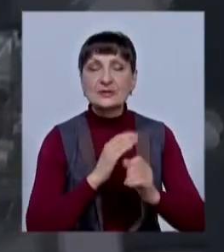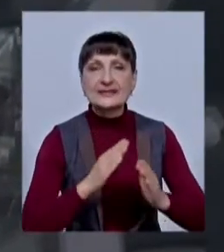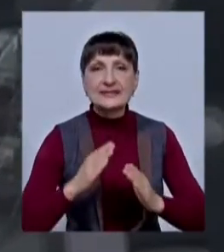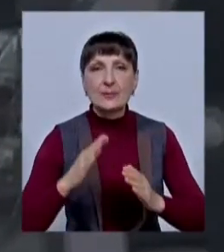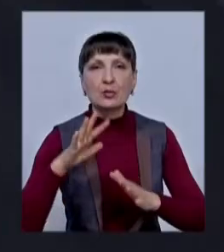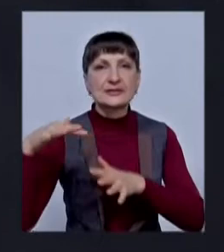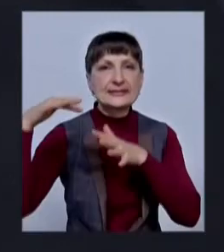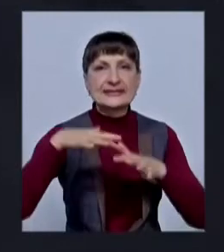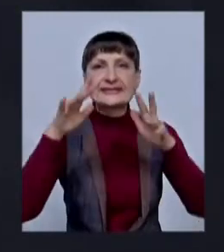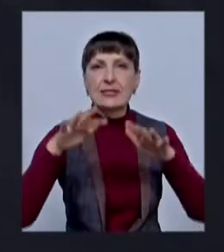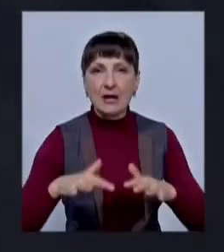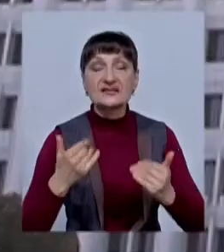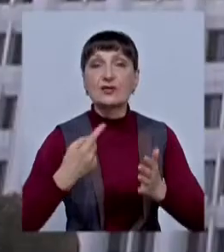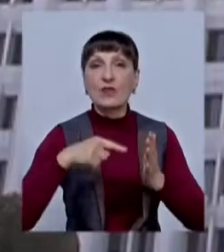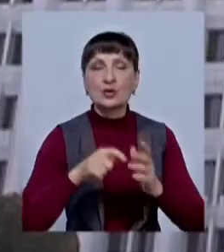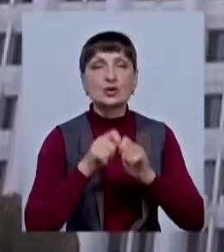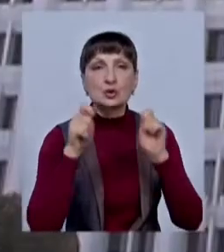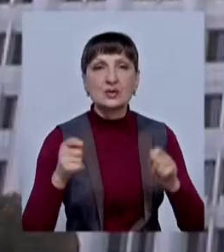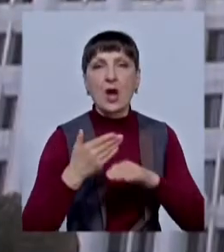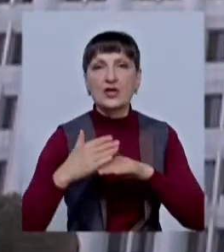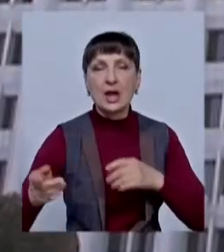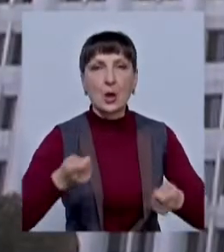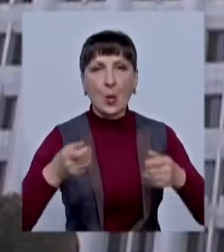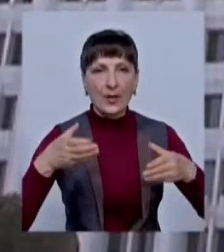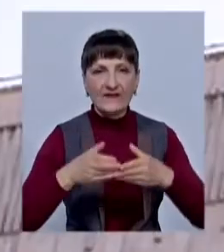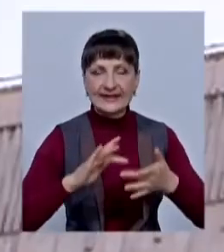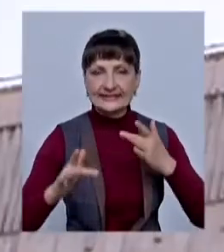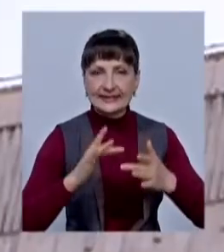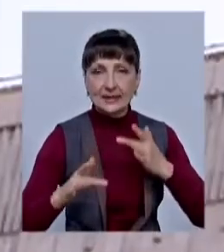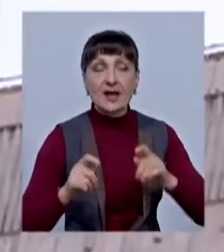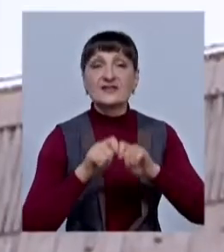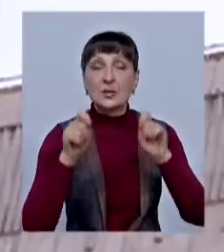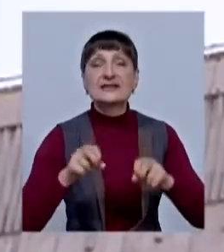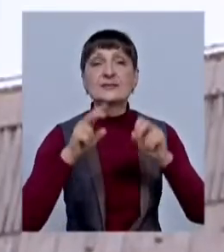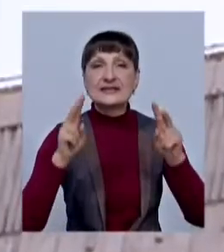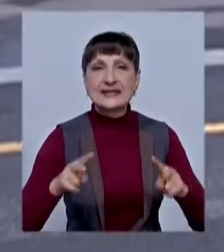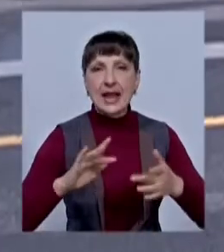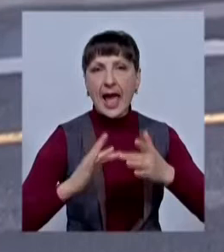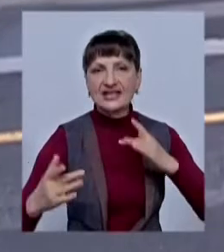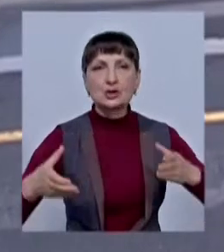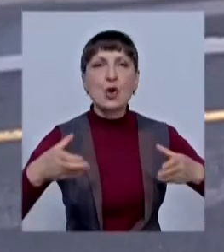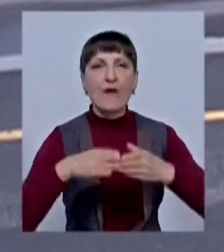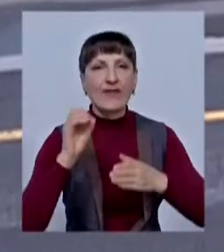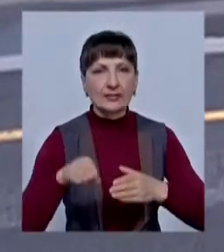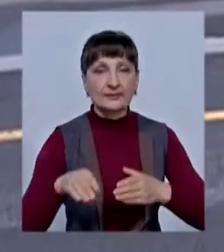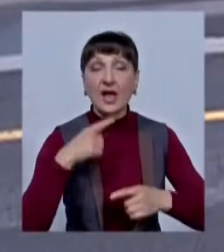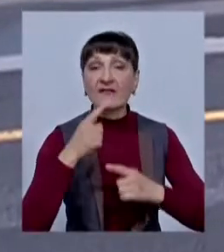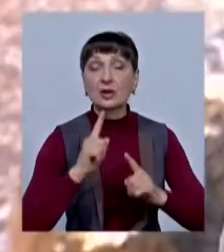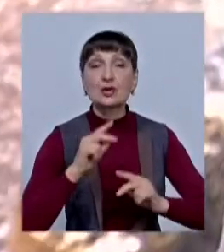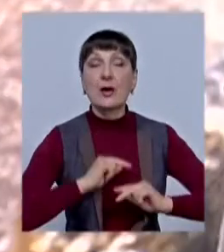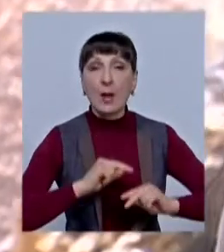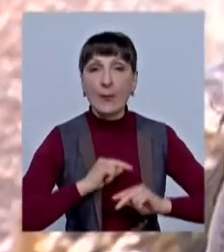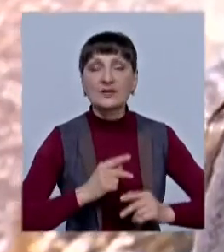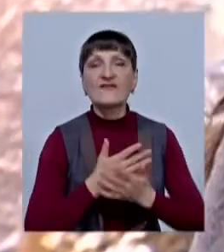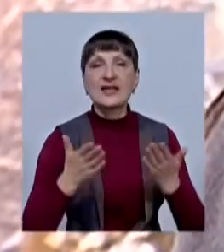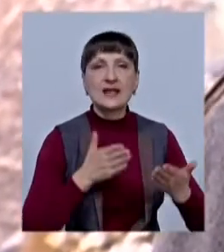сходу лавин. Кстати, сегодня в городе создано отдельное управление цифровизации и сформирован специальный IT-совет. В управлении рассказали, что работают в